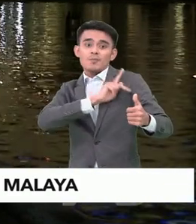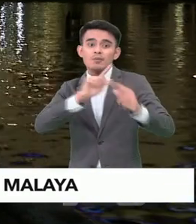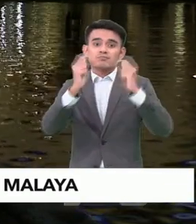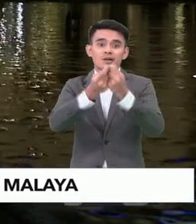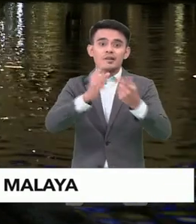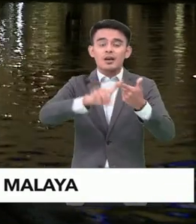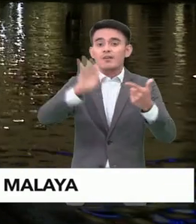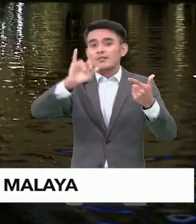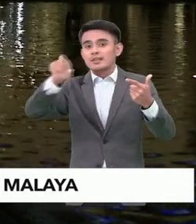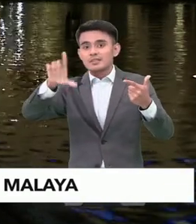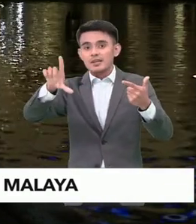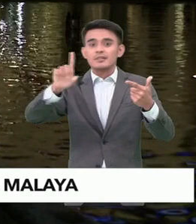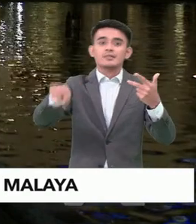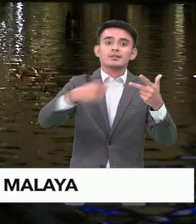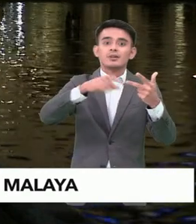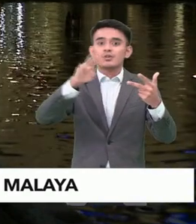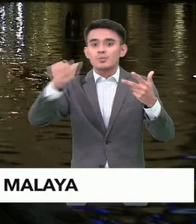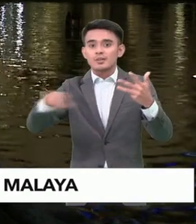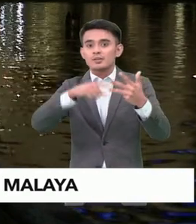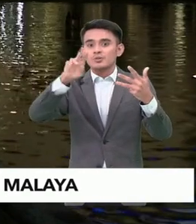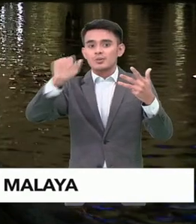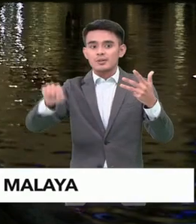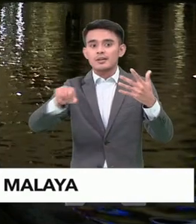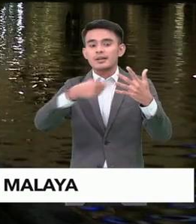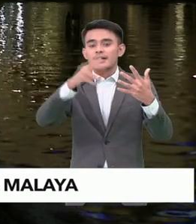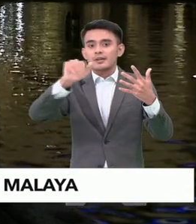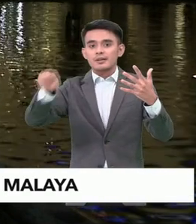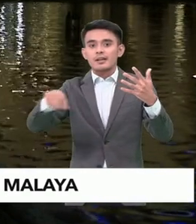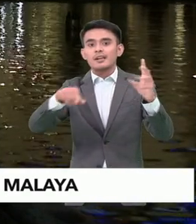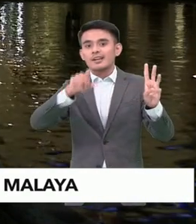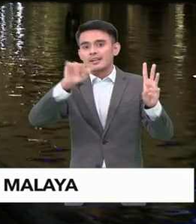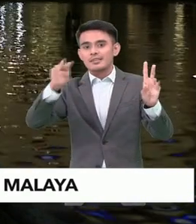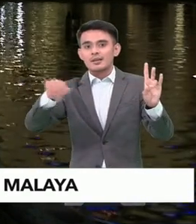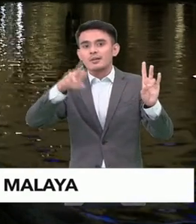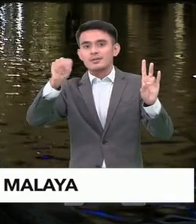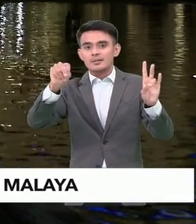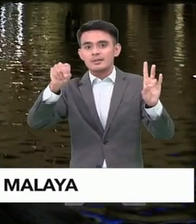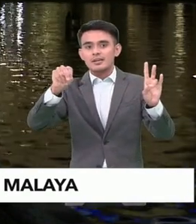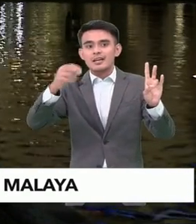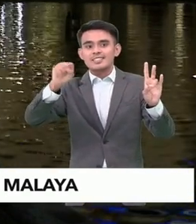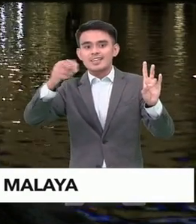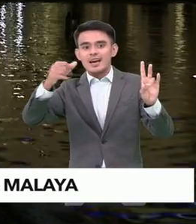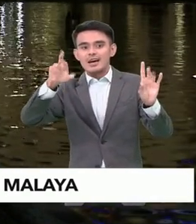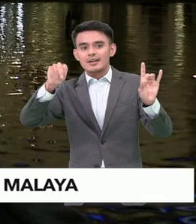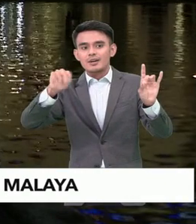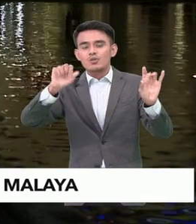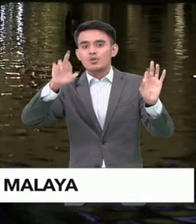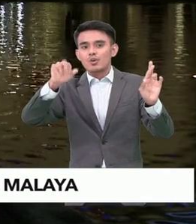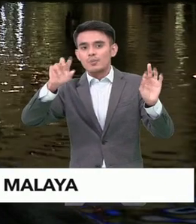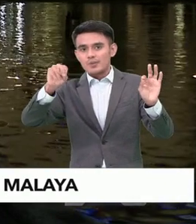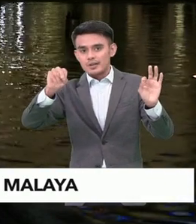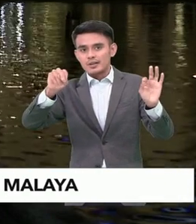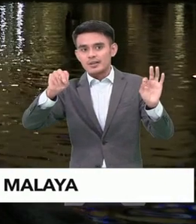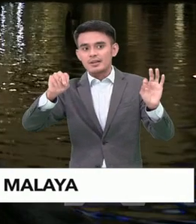Faisal Halim Dominic tank Stuart wilkin darrent lock Brandon Gun syahro Nazim Ruben Tiren